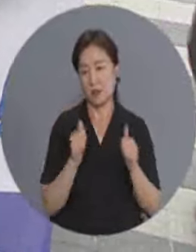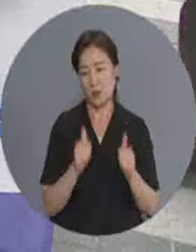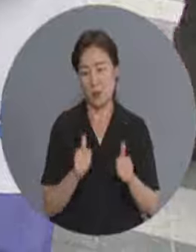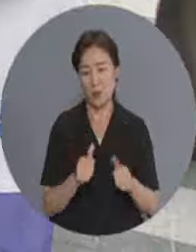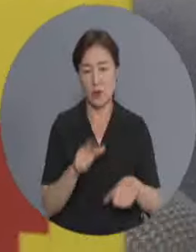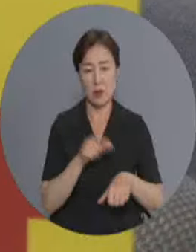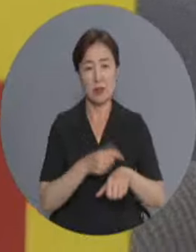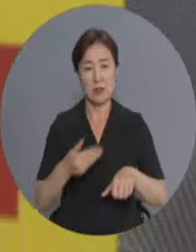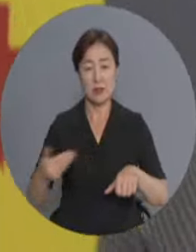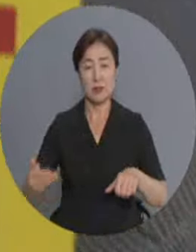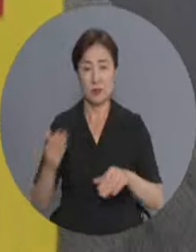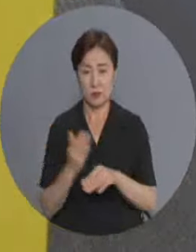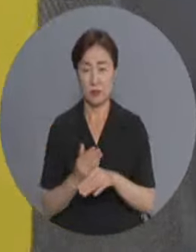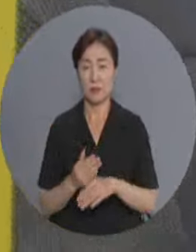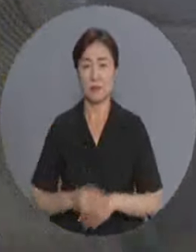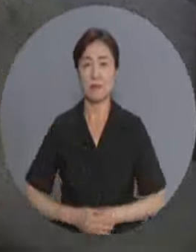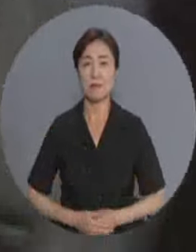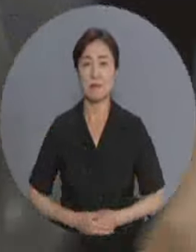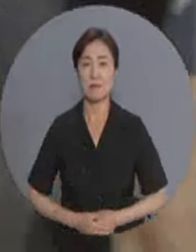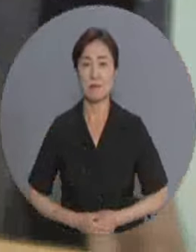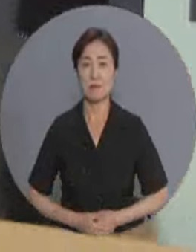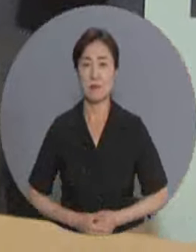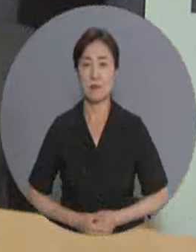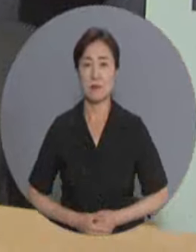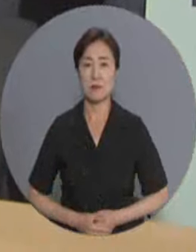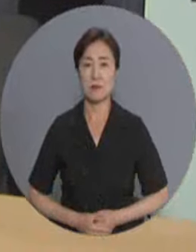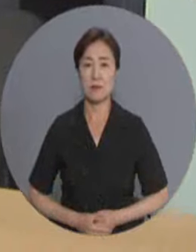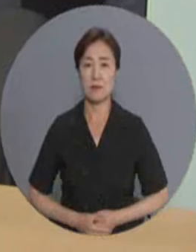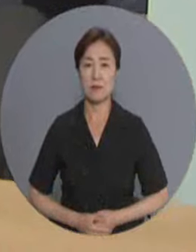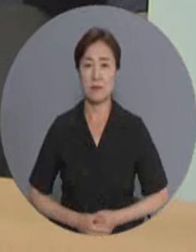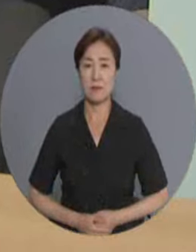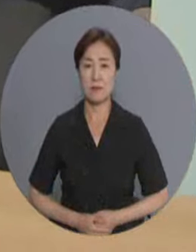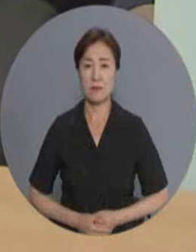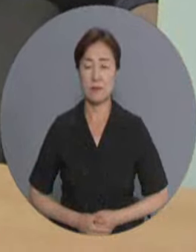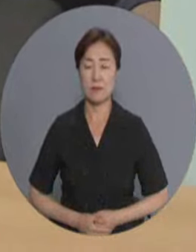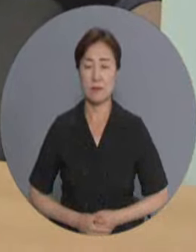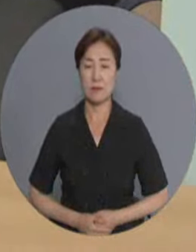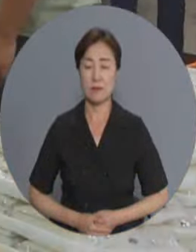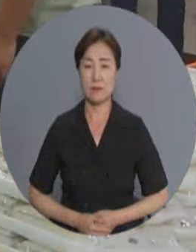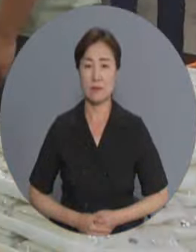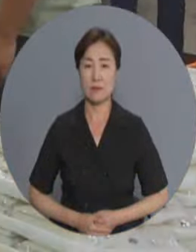없이 길어지고 있습니다. MBC 뉴스 천홍희입니다.